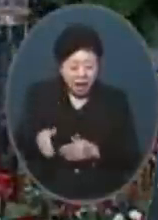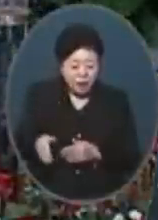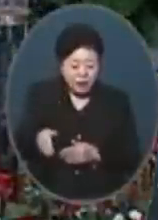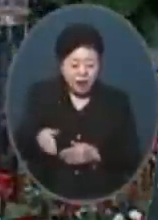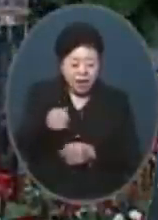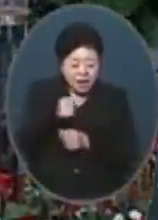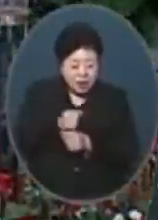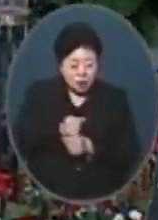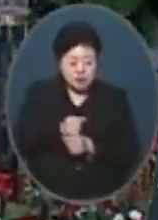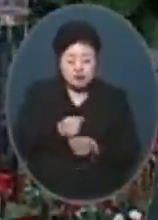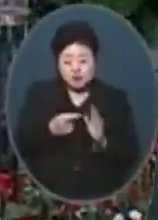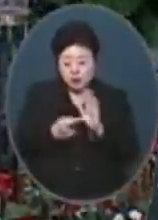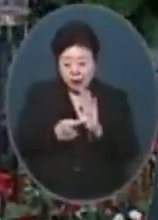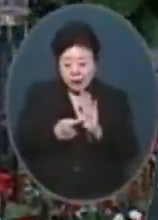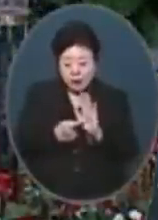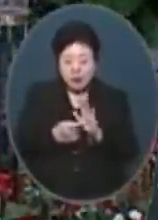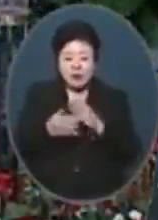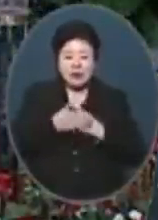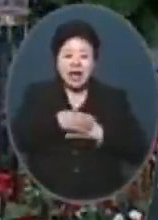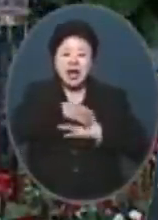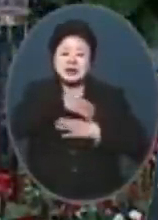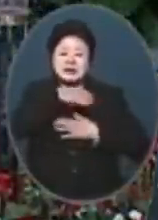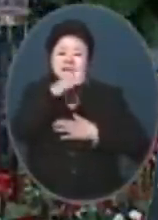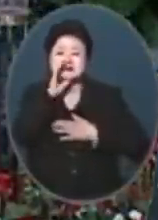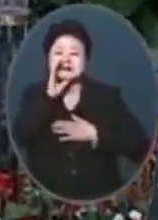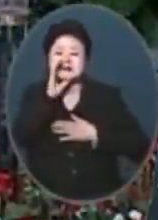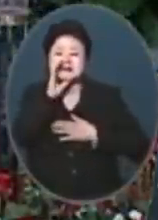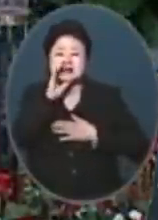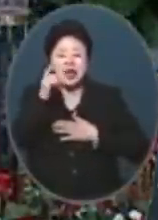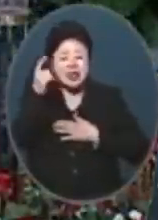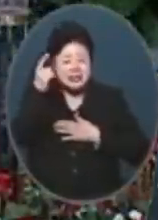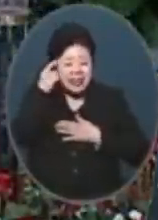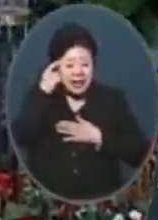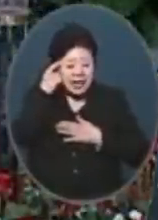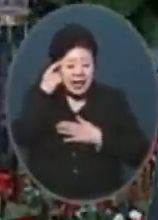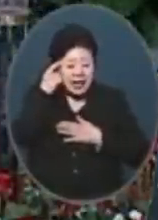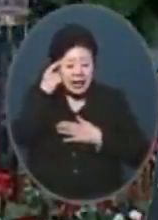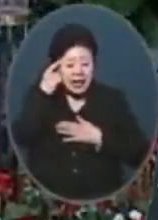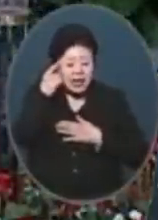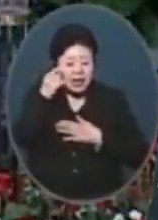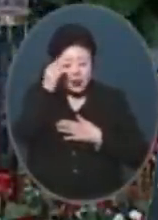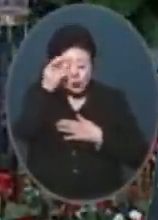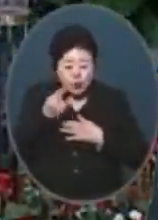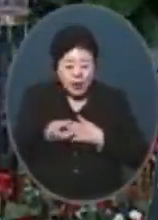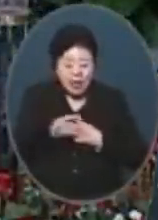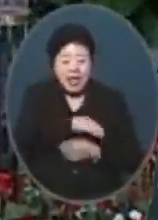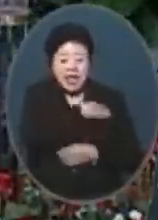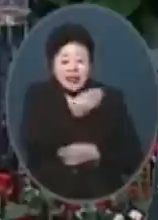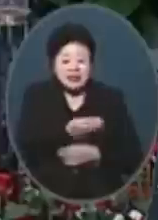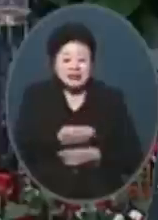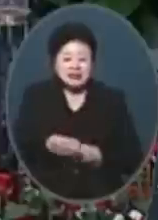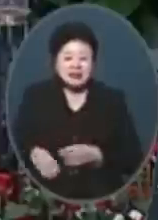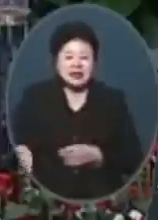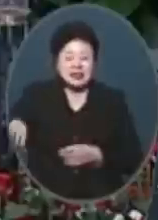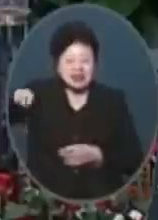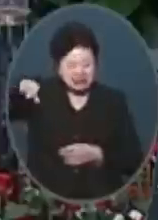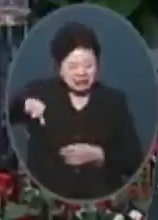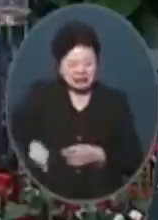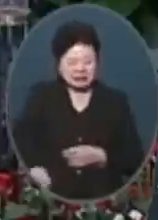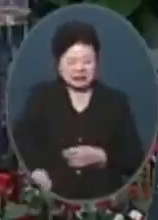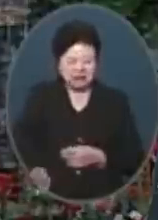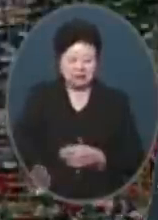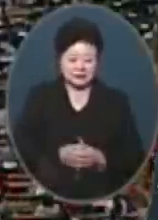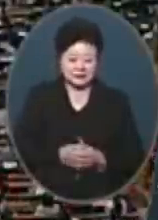의하면 나는 늙었어 라는 생각만으로도 뇌의 능력이 떨어진다고 합니다.